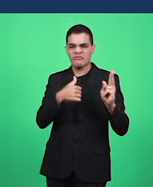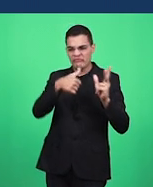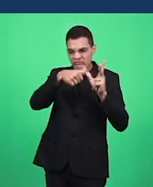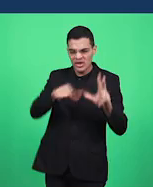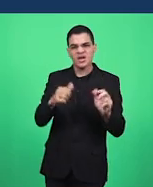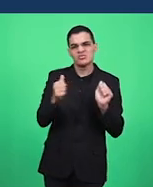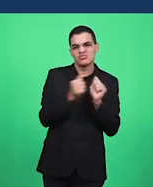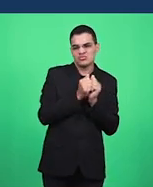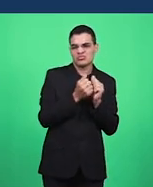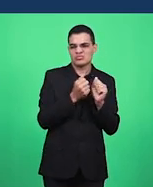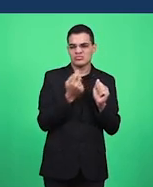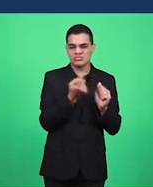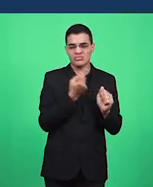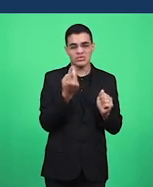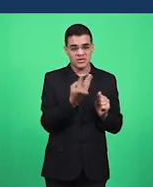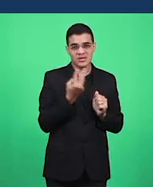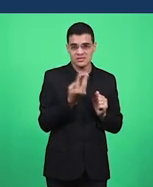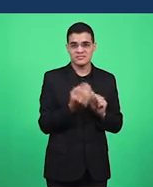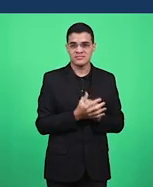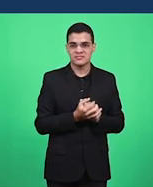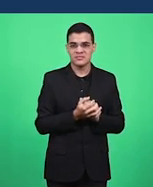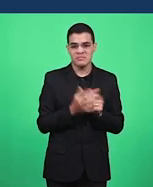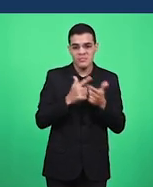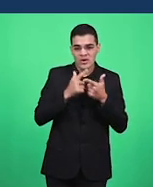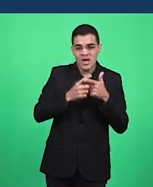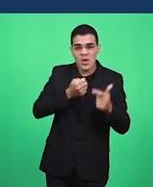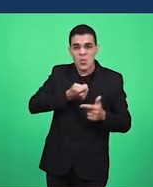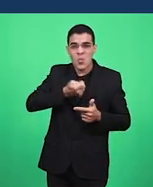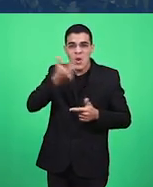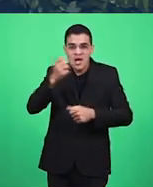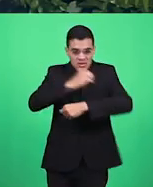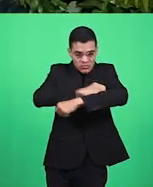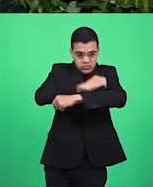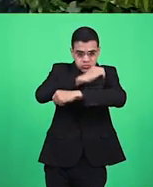говорят, останься с нами, потому что день